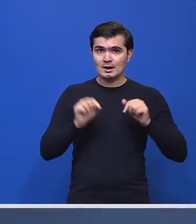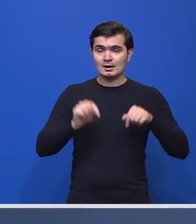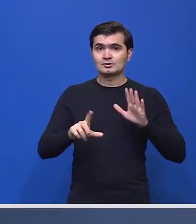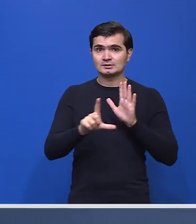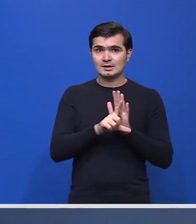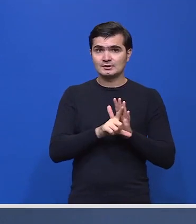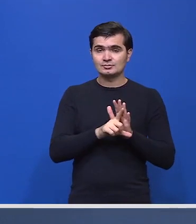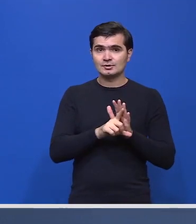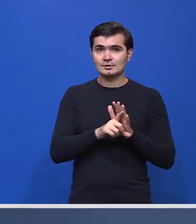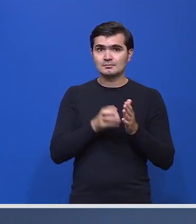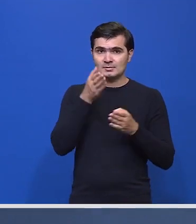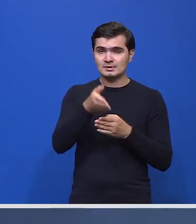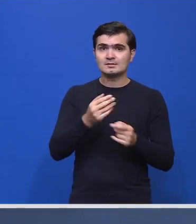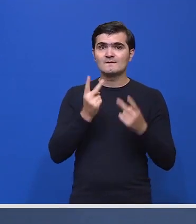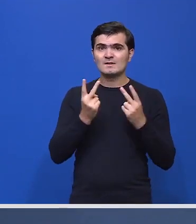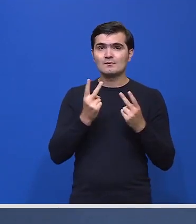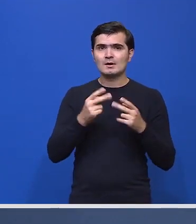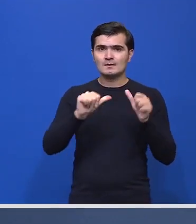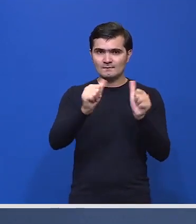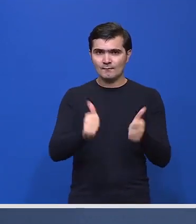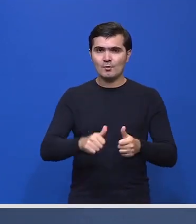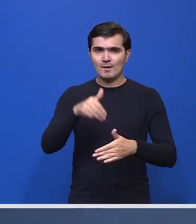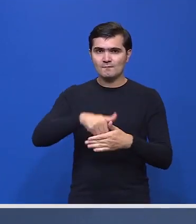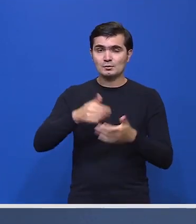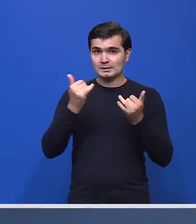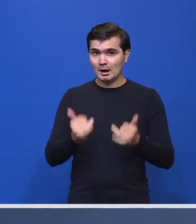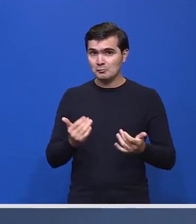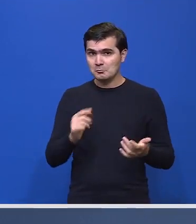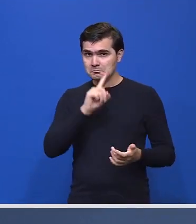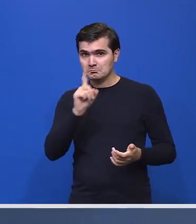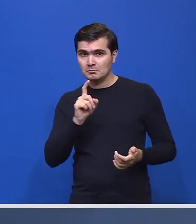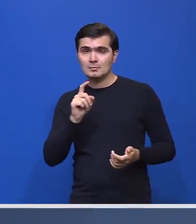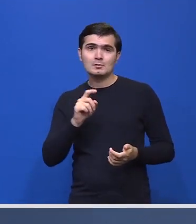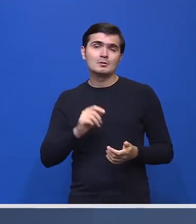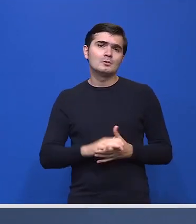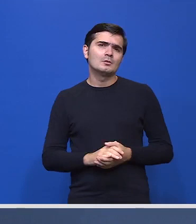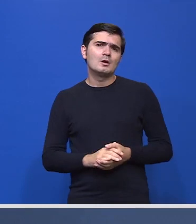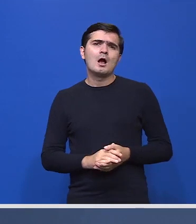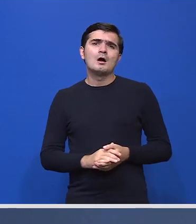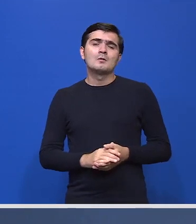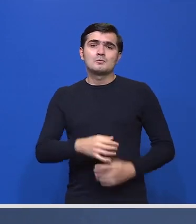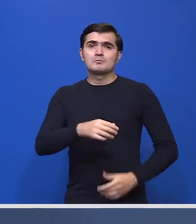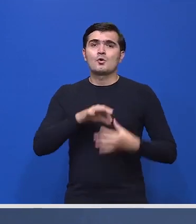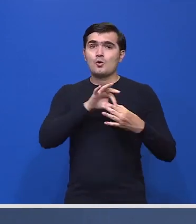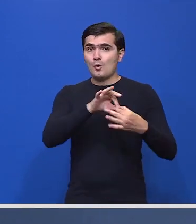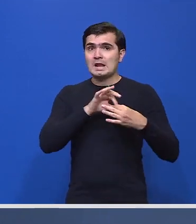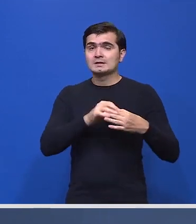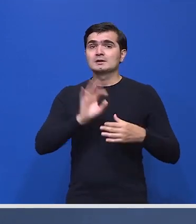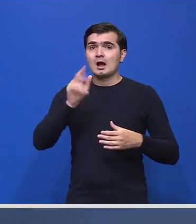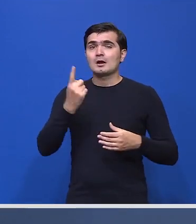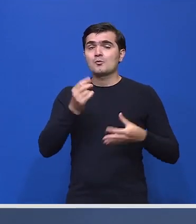lege intră în vigoare în forma în care a fost adoptată și dacă are în plan coaliția să